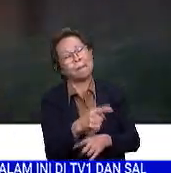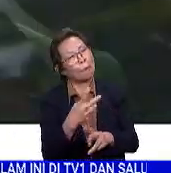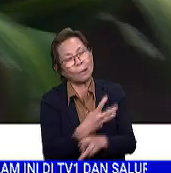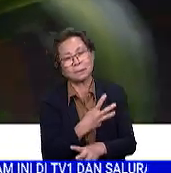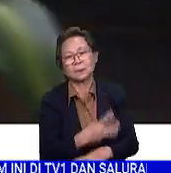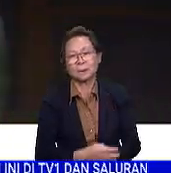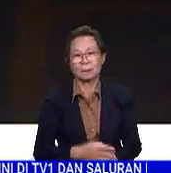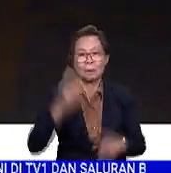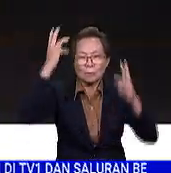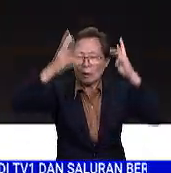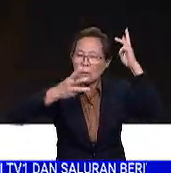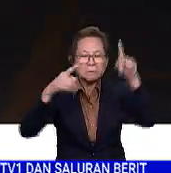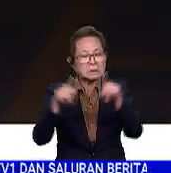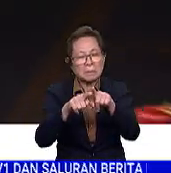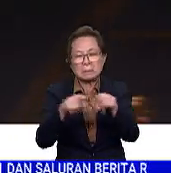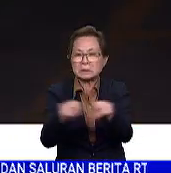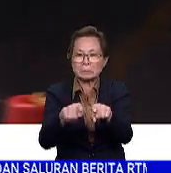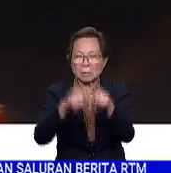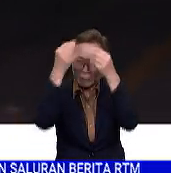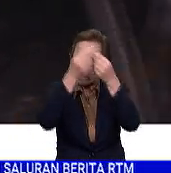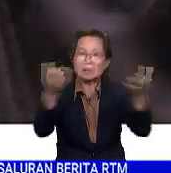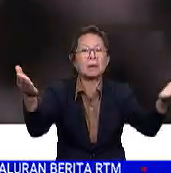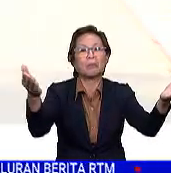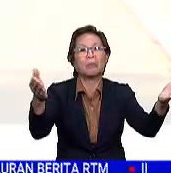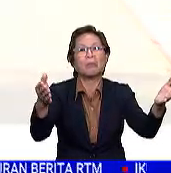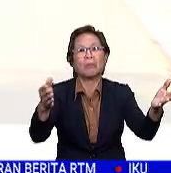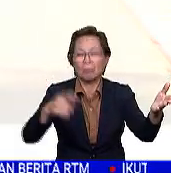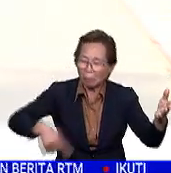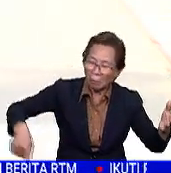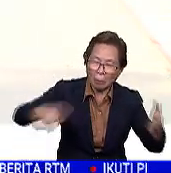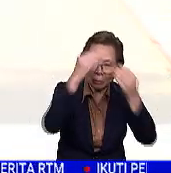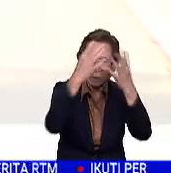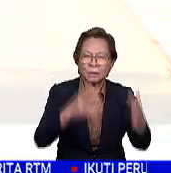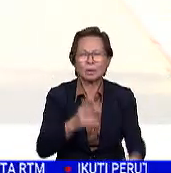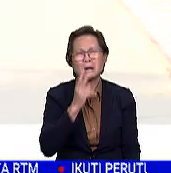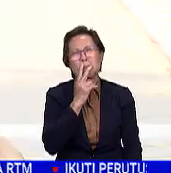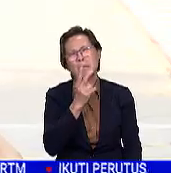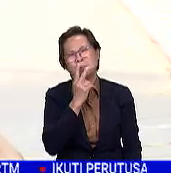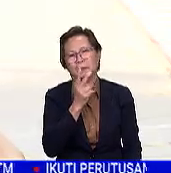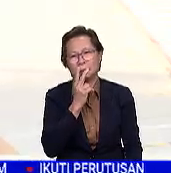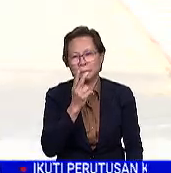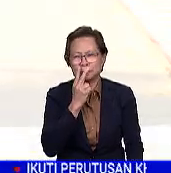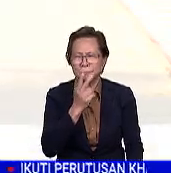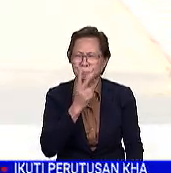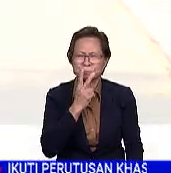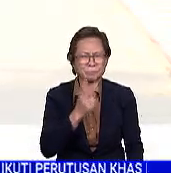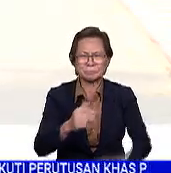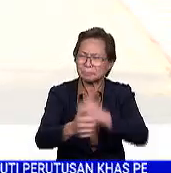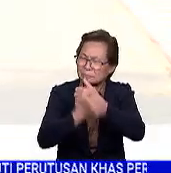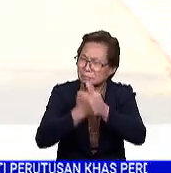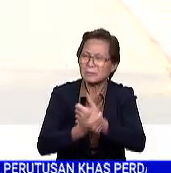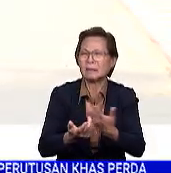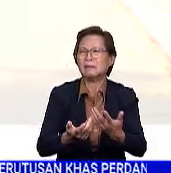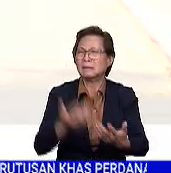Kebimbangan sama turut disuarakan orang ramai. Jadi isap rokok ni memang bahaya tau. Untuk